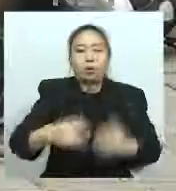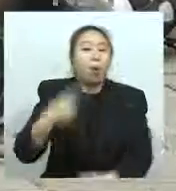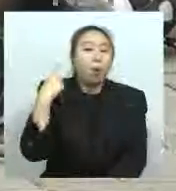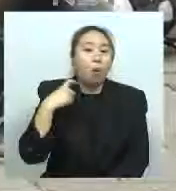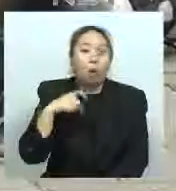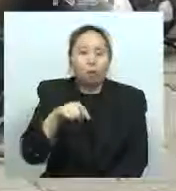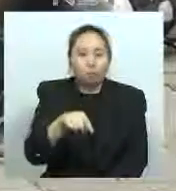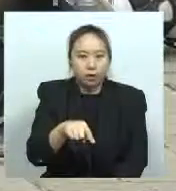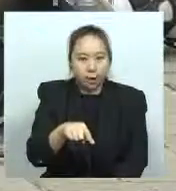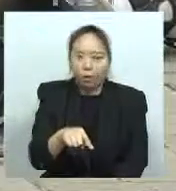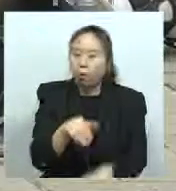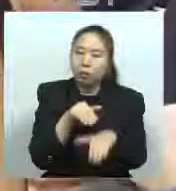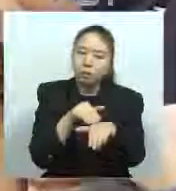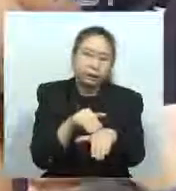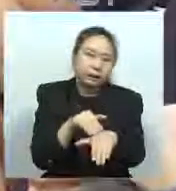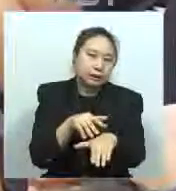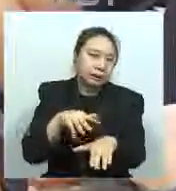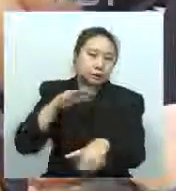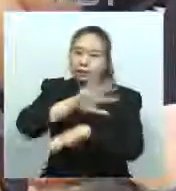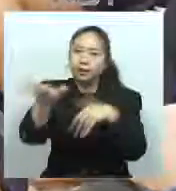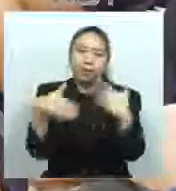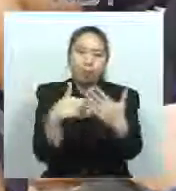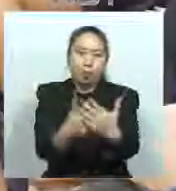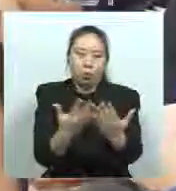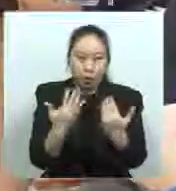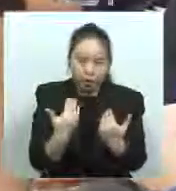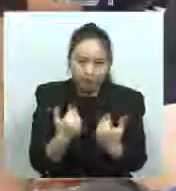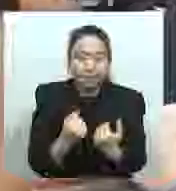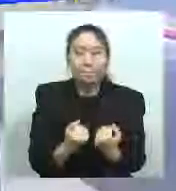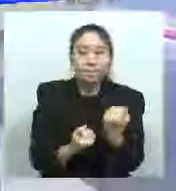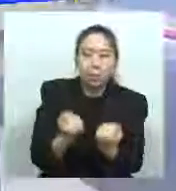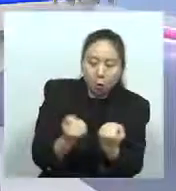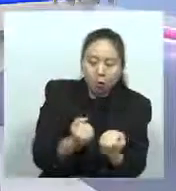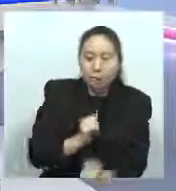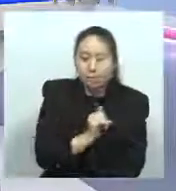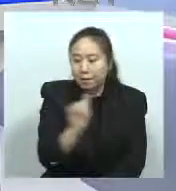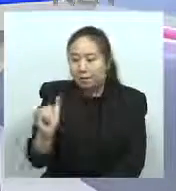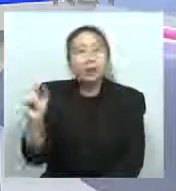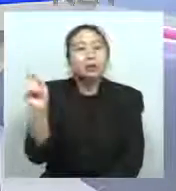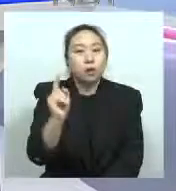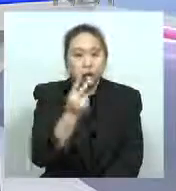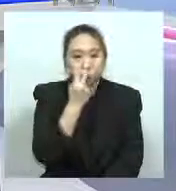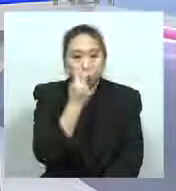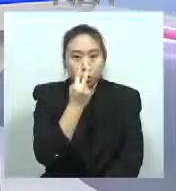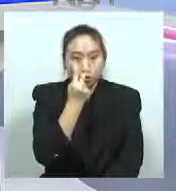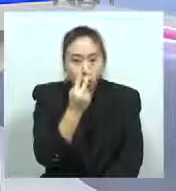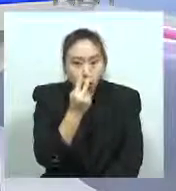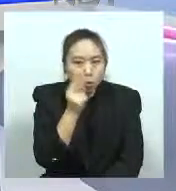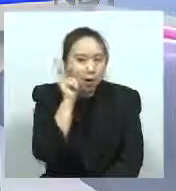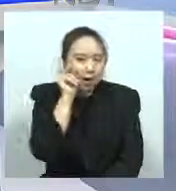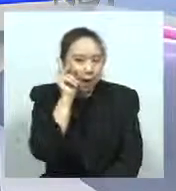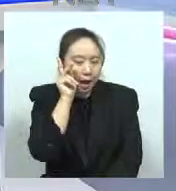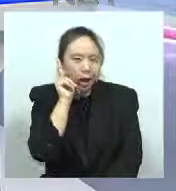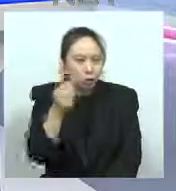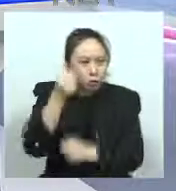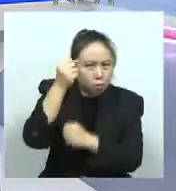องกงนี้เรียกว่าเป็นอัมพาตทุกเส้นเลยนะคะเพราะฉะนั้นเนี่ยจะเดินทางไปตรงจุดไหนก็ตรวจสอบเรื่องของ